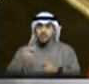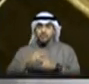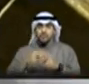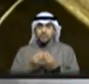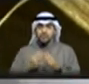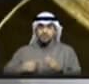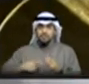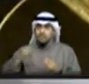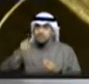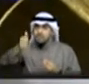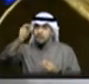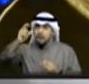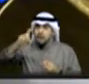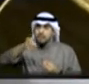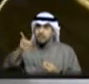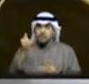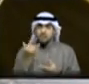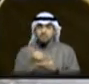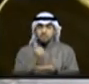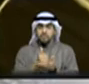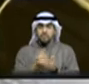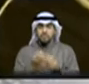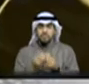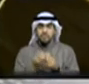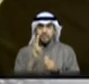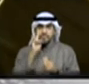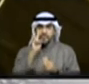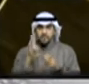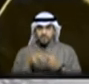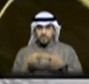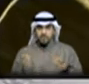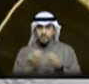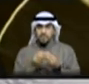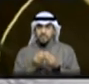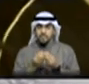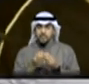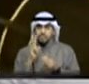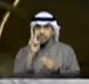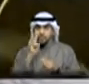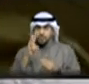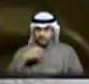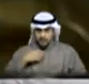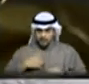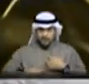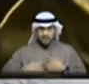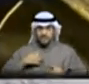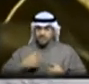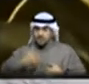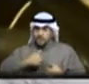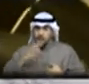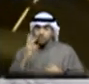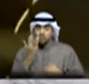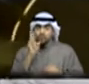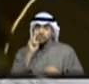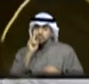بادر الشبابية واللجنة المنظمة في يعني ترجمة هذا الشعور وهذا المحبة اللي